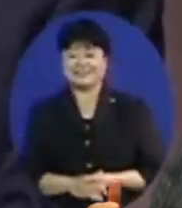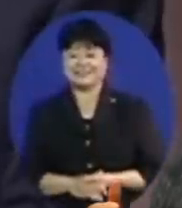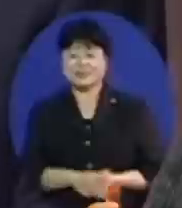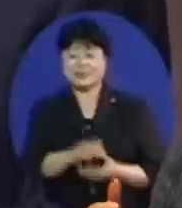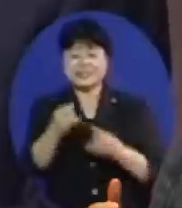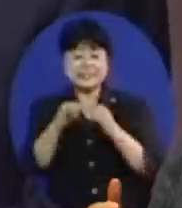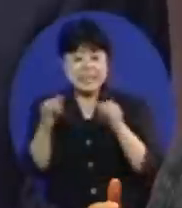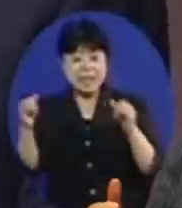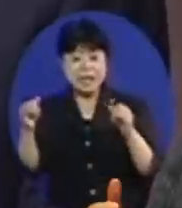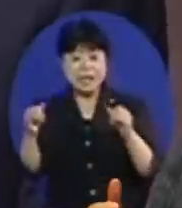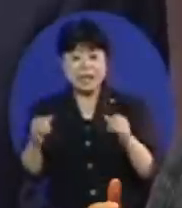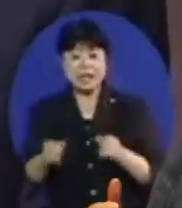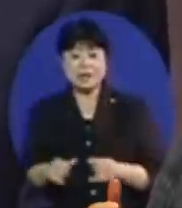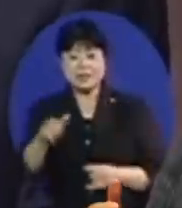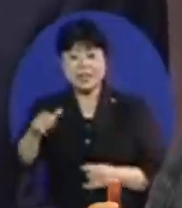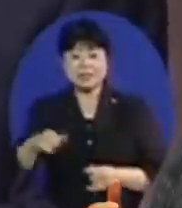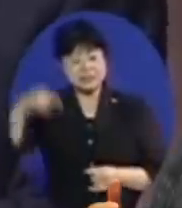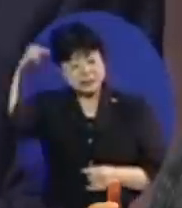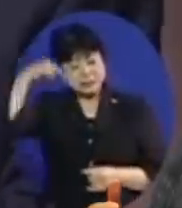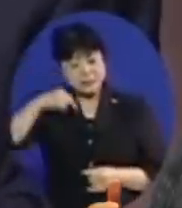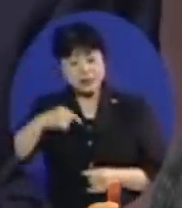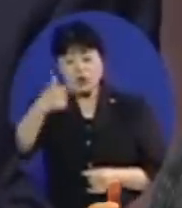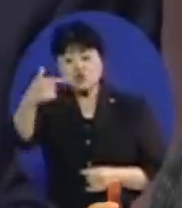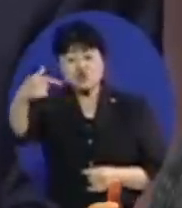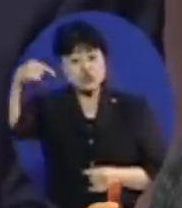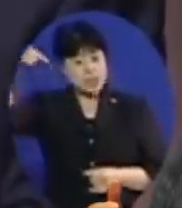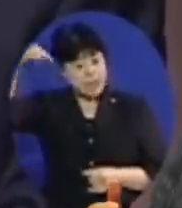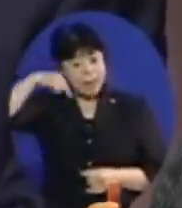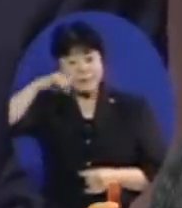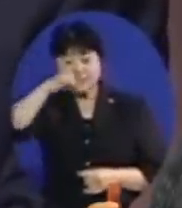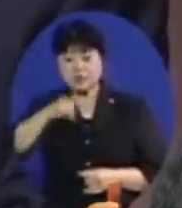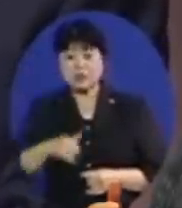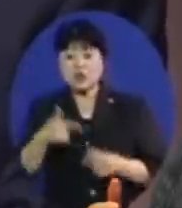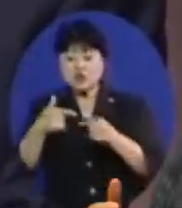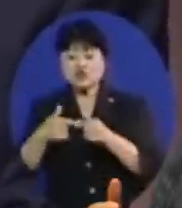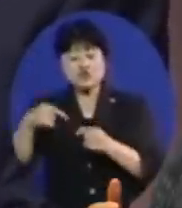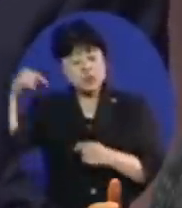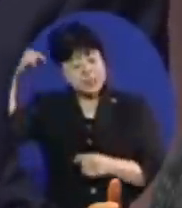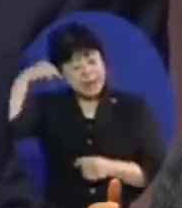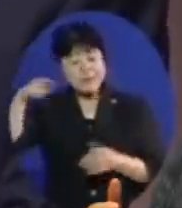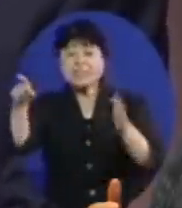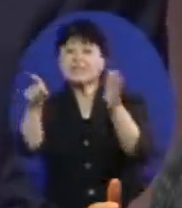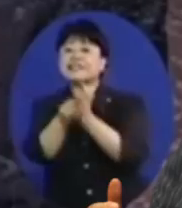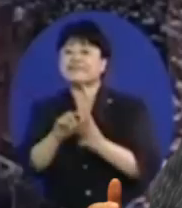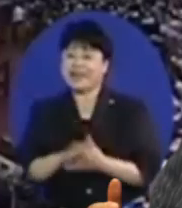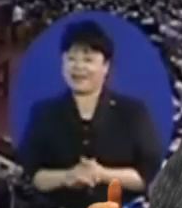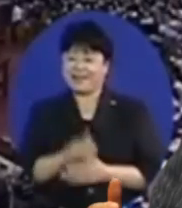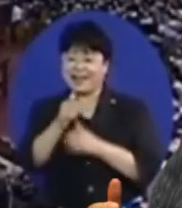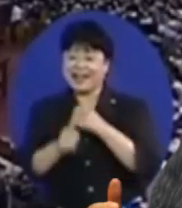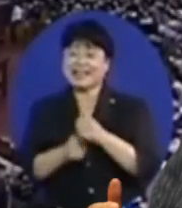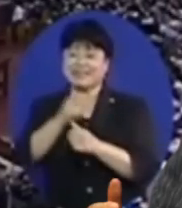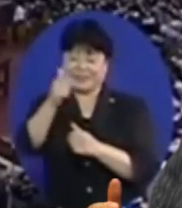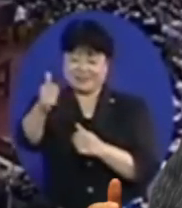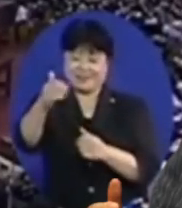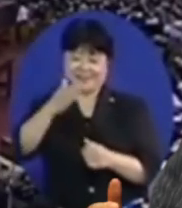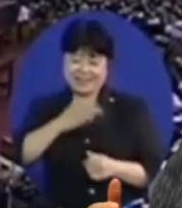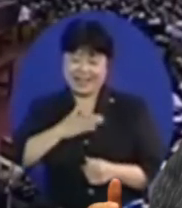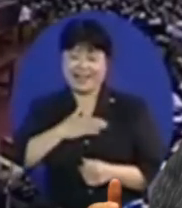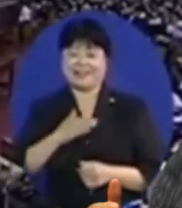우리 사람은 오감만 있는 것이 아니라 제 육감이 있는 것입니다. 제 육감이 믿음인 것입니다. 하나님은 내